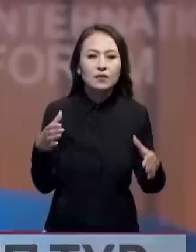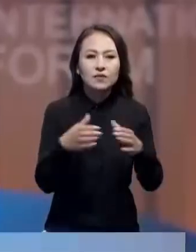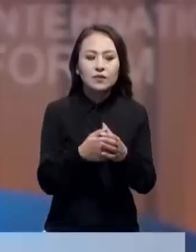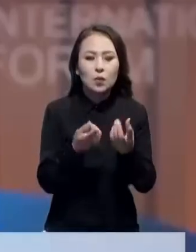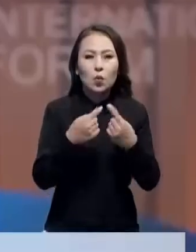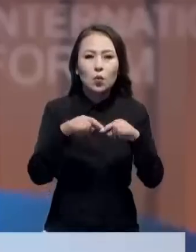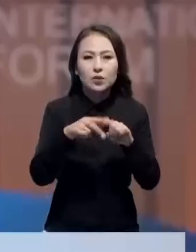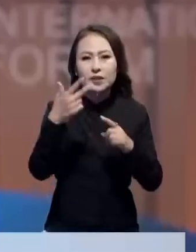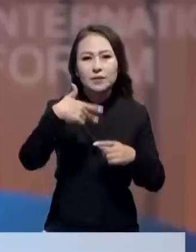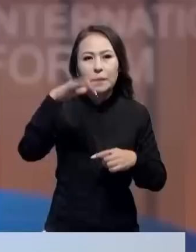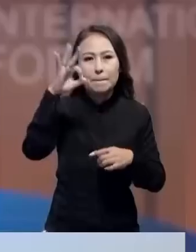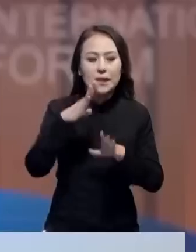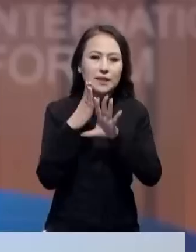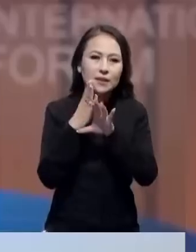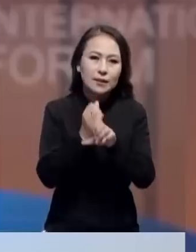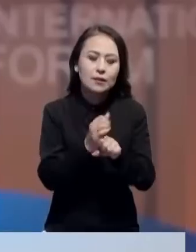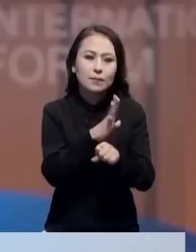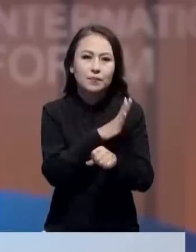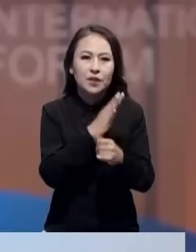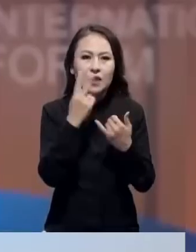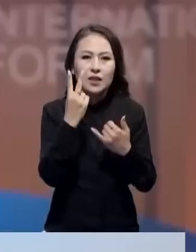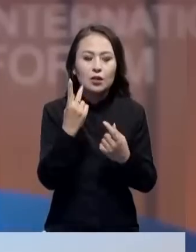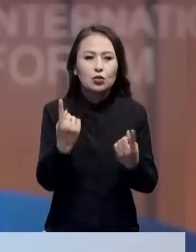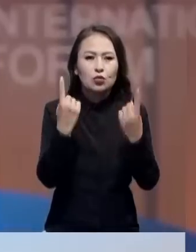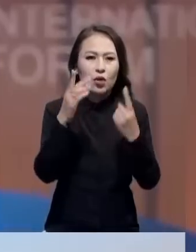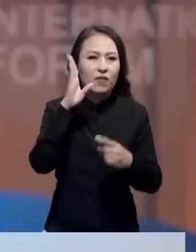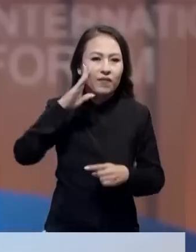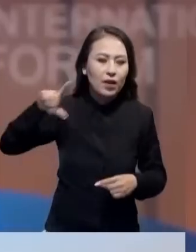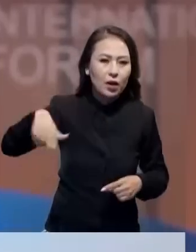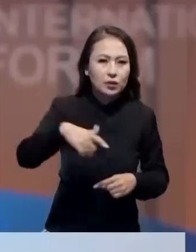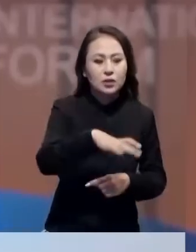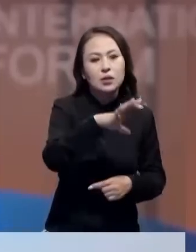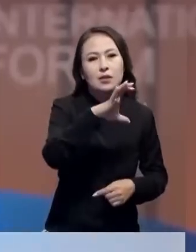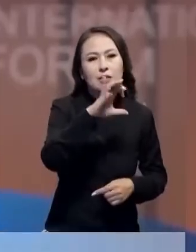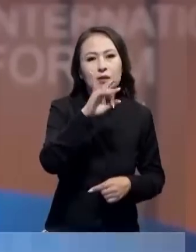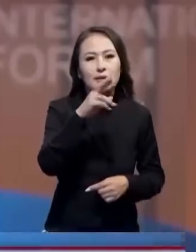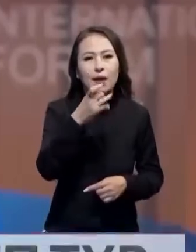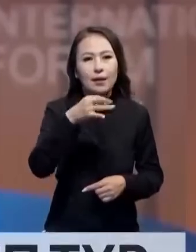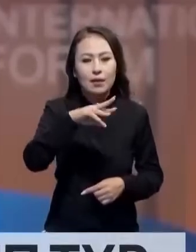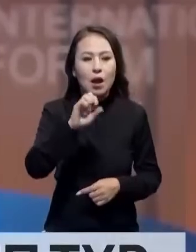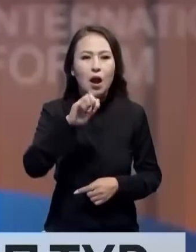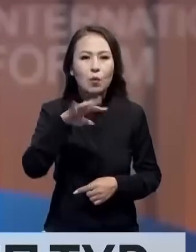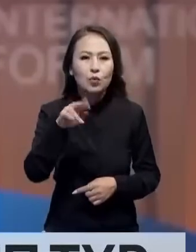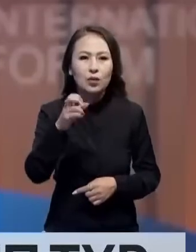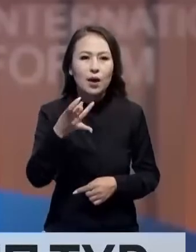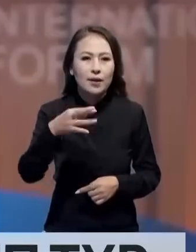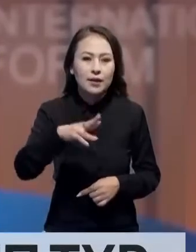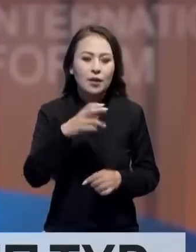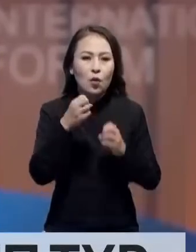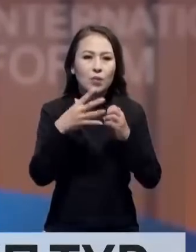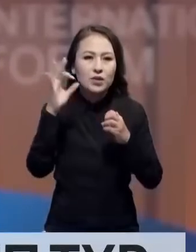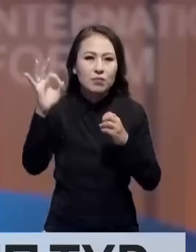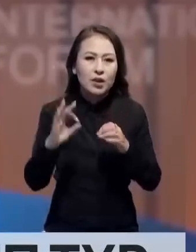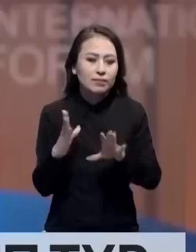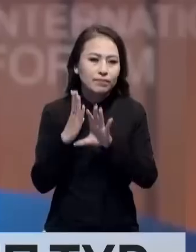көлемі қазір 30%-ға қысқарды. Аймақтағы екі үлкен өзен, Сырдария мен Әмудариядағы су деңгейі 2050 жылға қарай 15%-ға түседі.